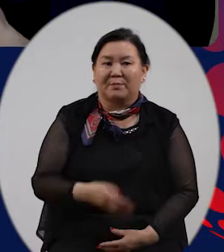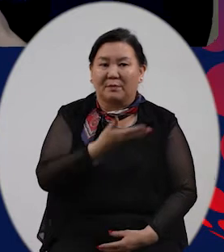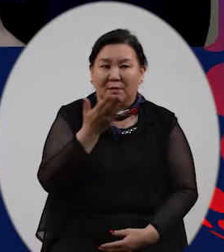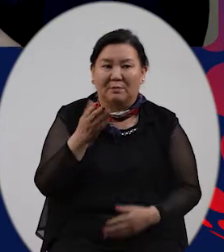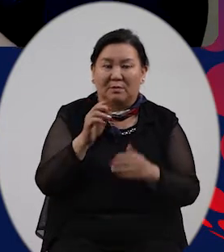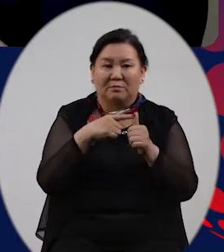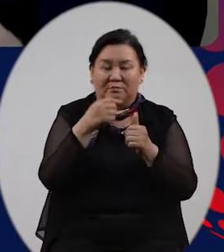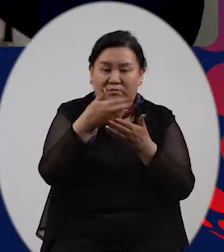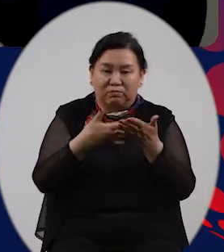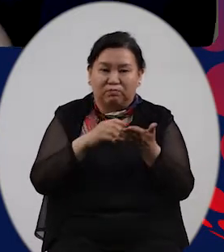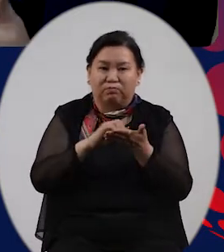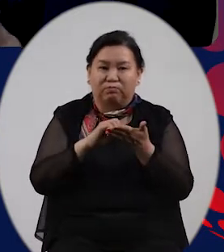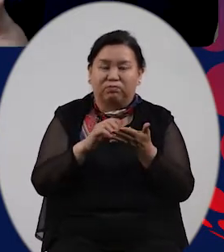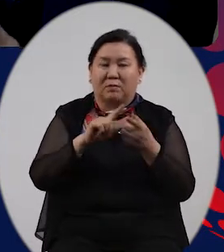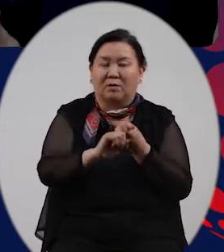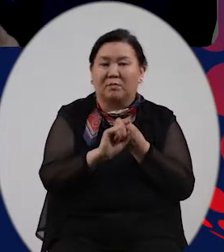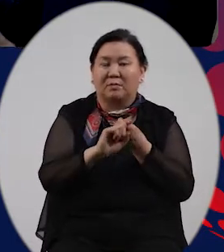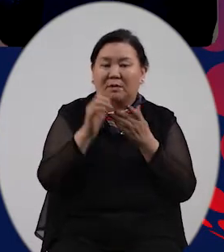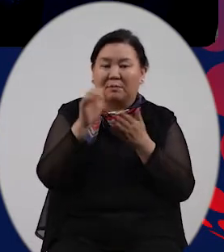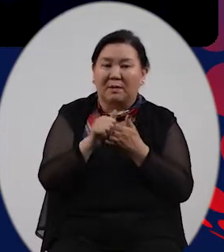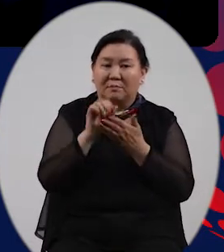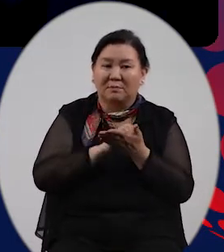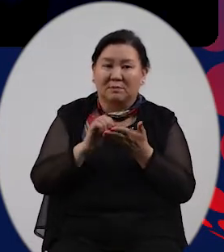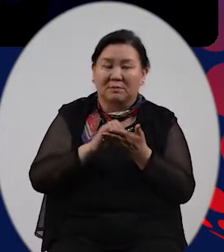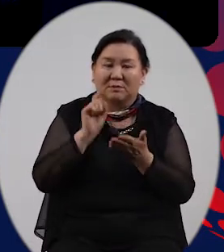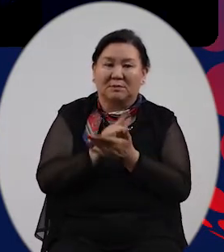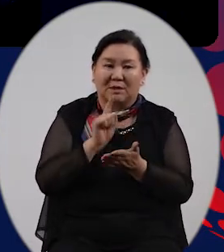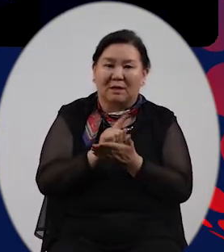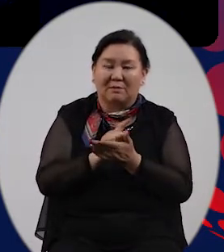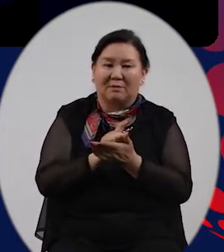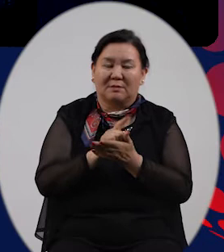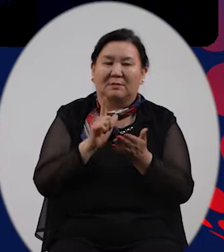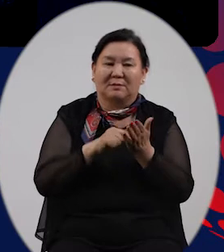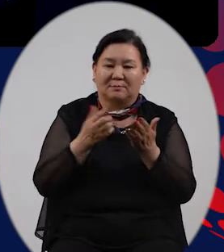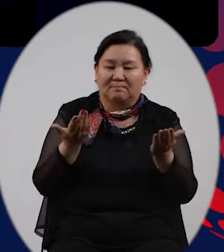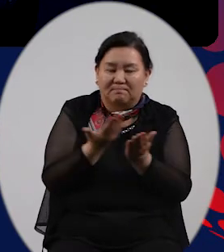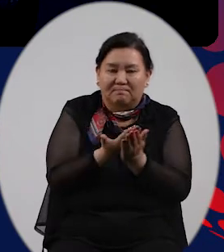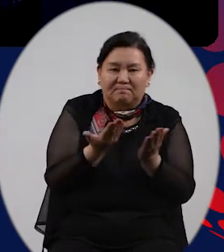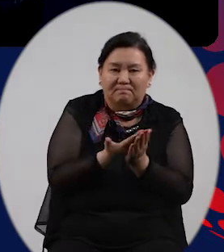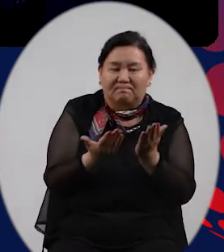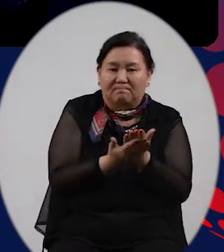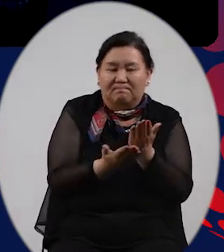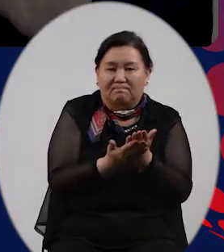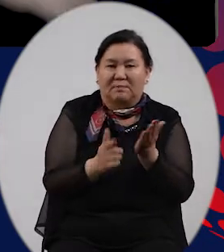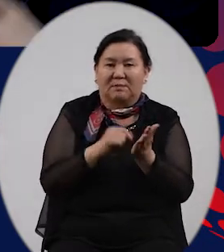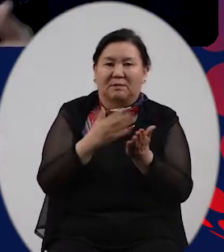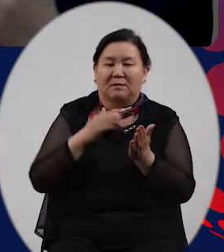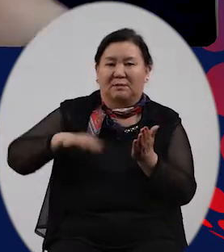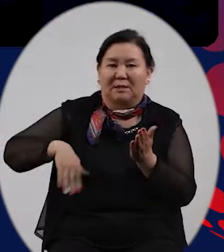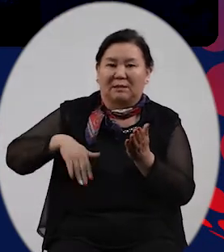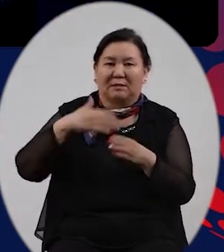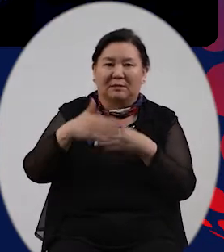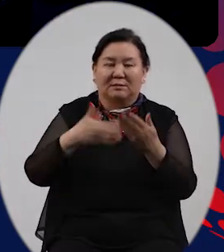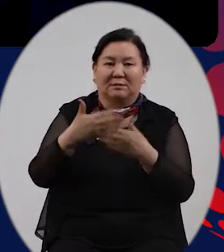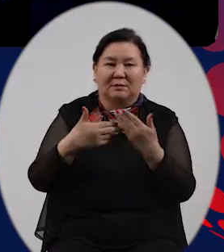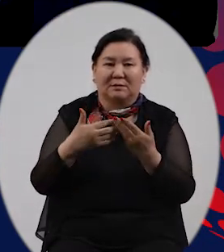байдлаар бүгэлжчихсэн бол энтэй холбоотой баримтчгүүдээ заавал хавсаргах шаарлагтай. Тэгээ энэний талаар бол хэдүүлээ дараа дараачийн